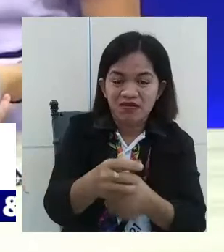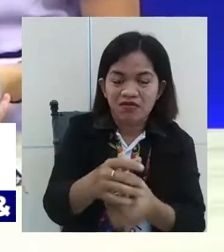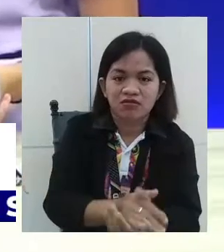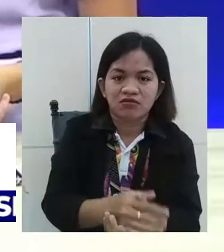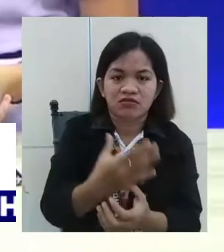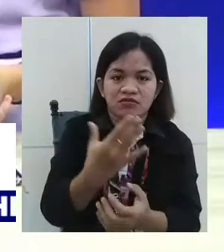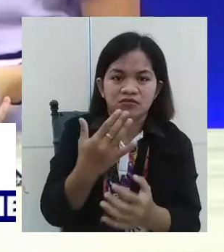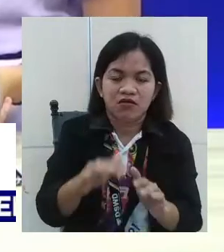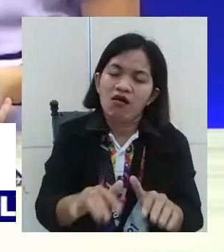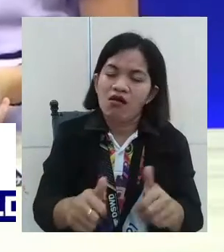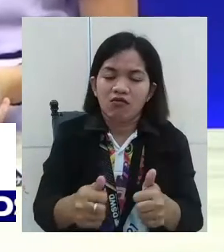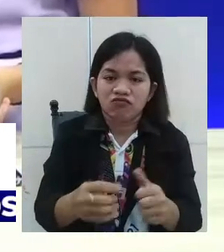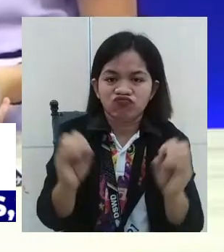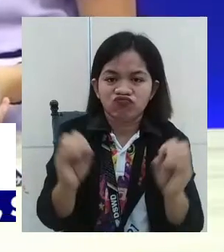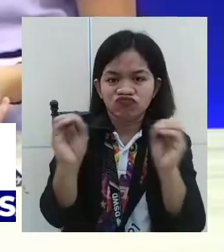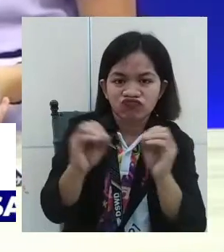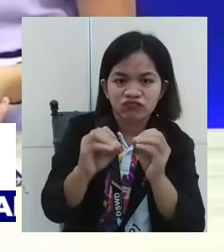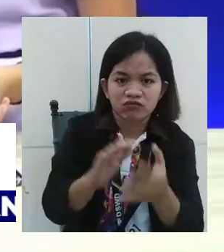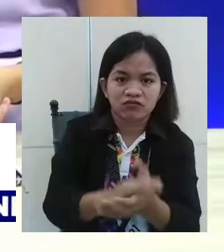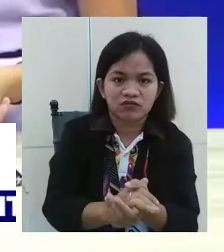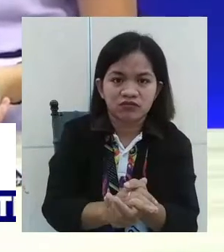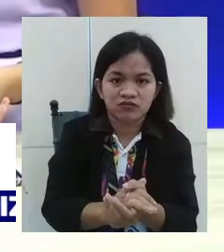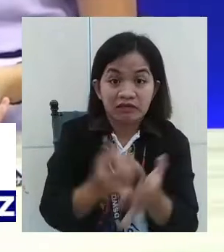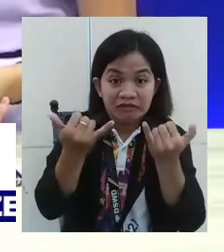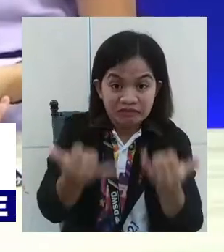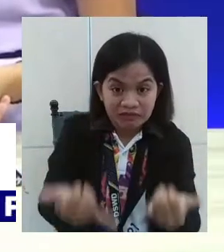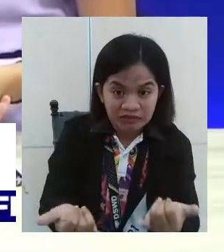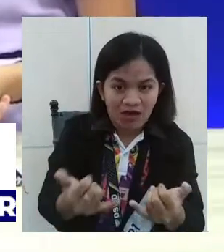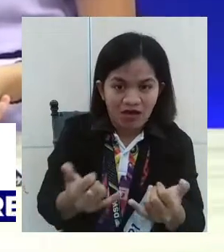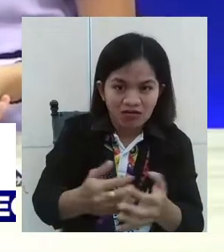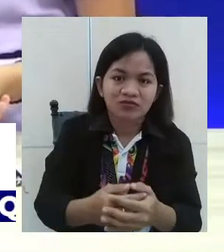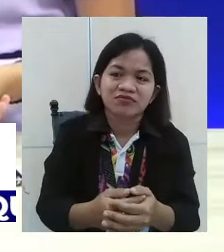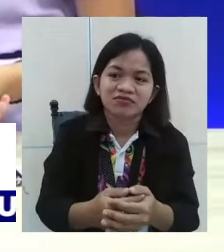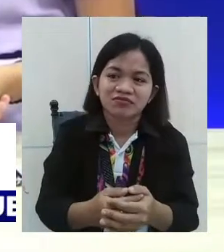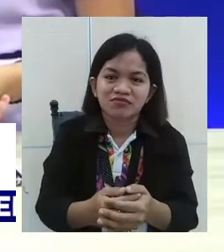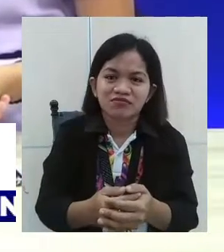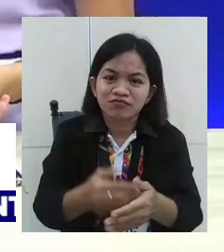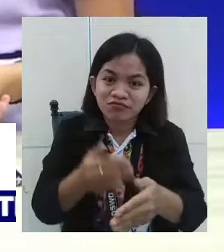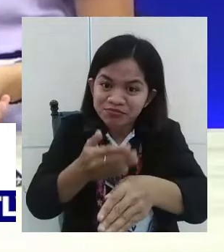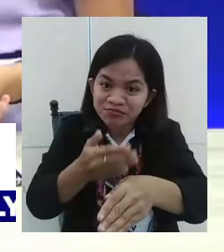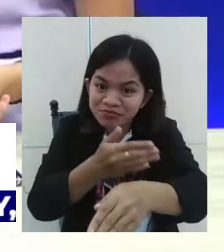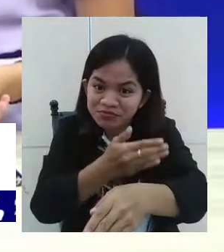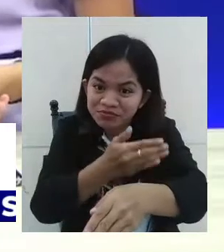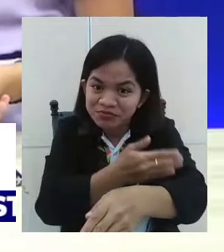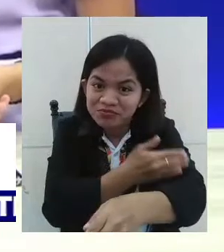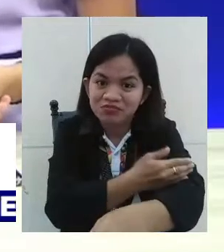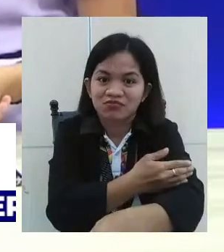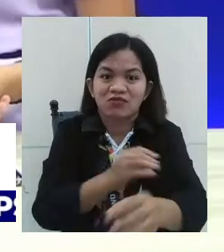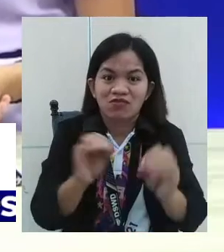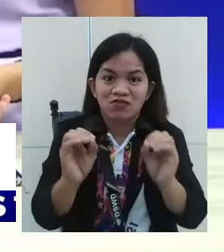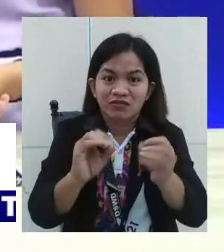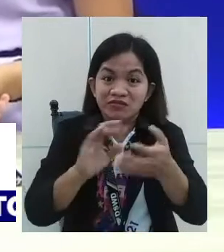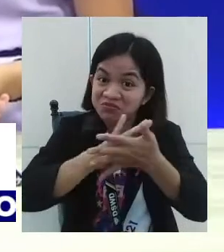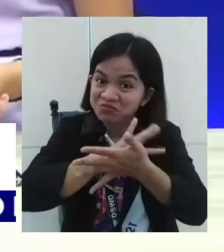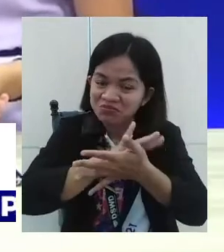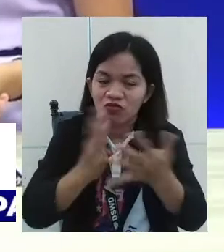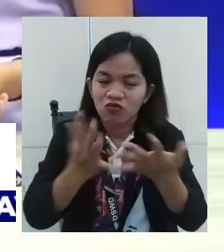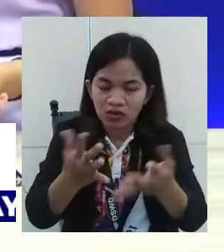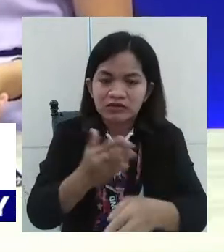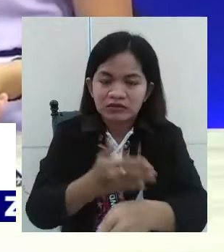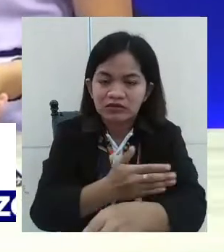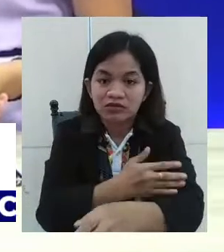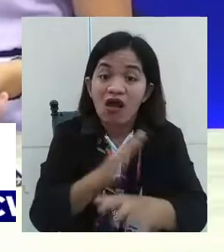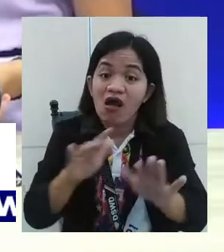ngayon, medyo bumabalik tayo paunti-unti, baka wala na silang space doon sa isang establishments na yon. So, those